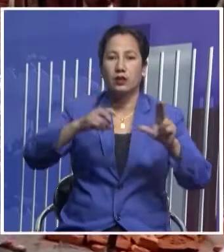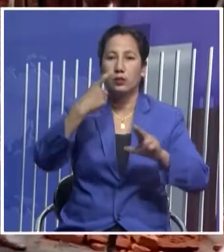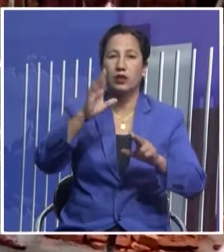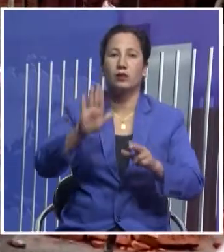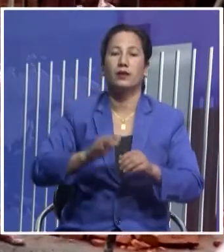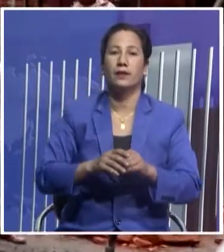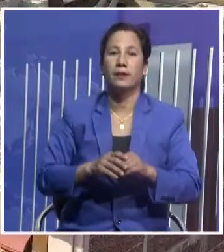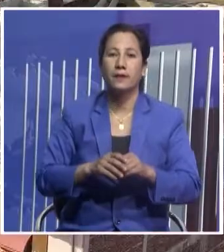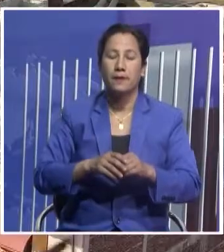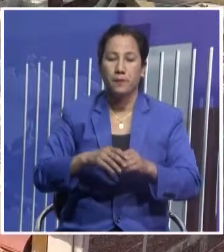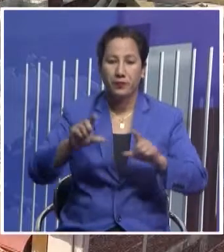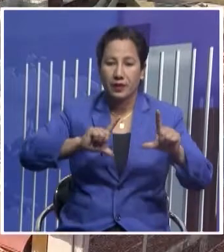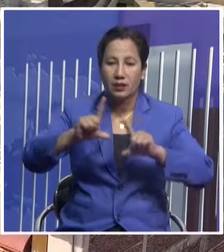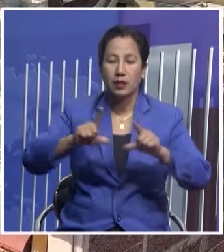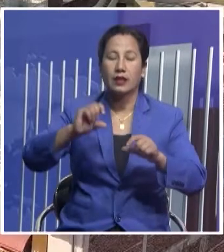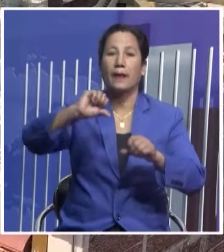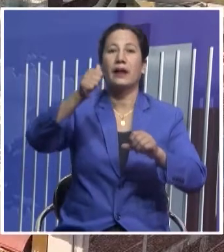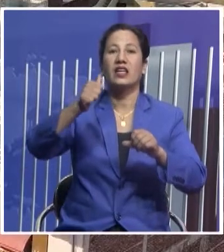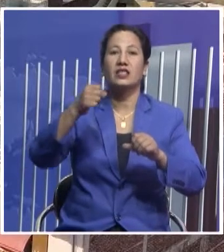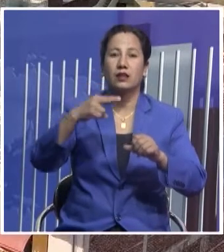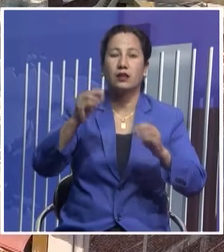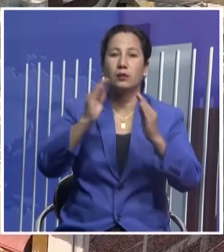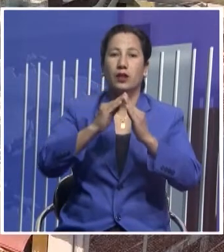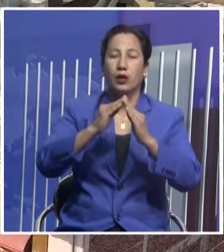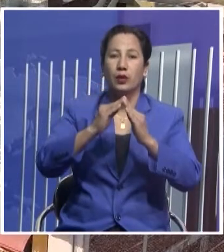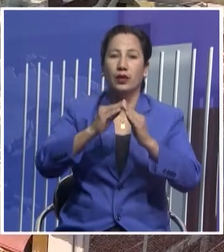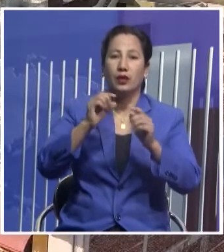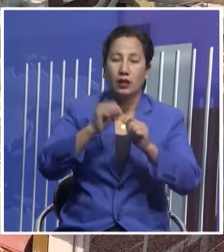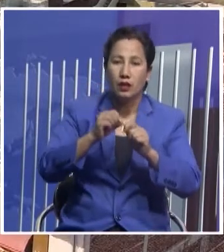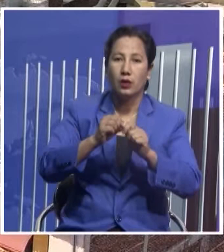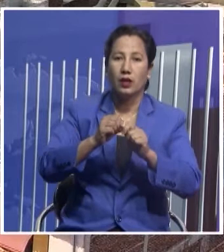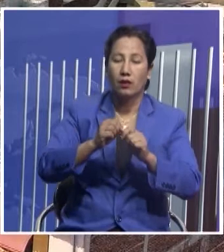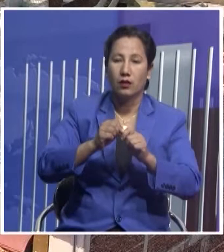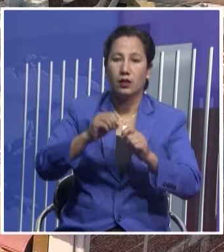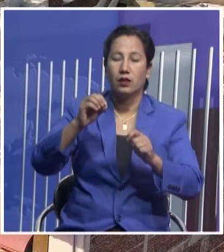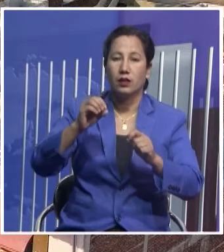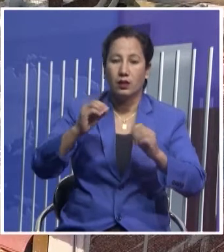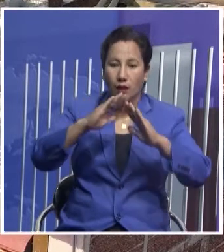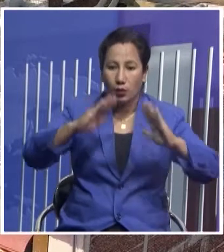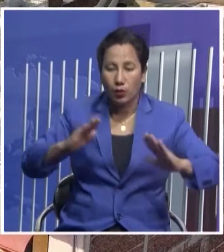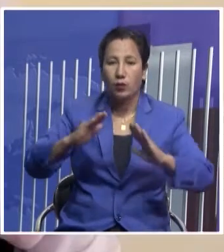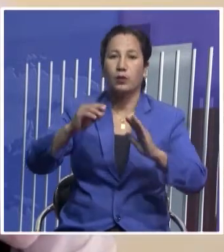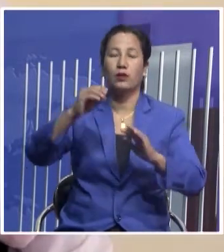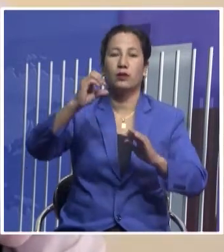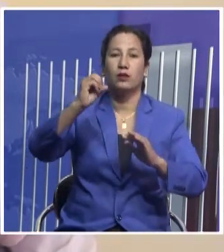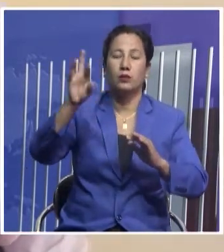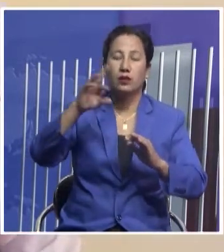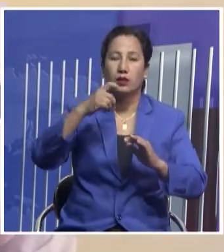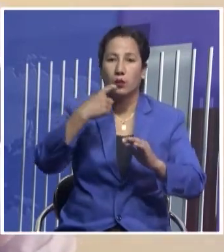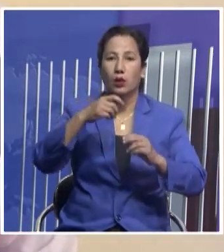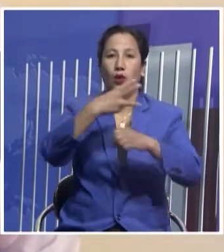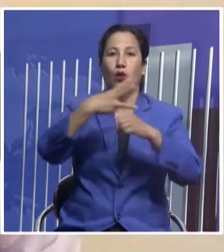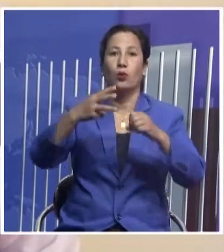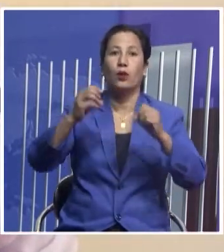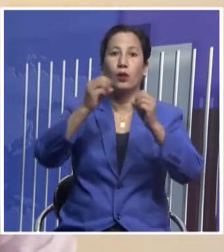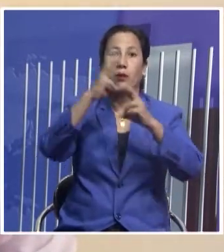बताउनुहुन्छ। नक्सा पास नगरी बनाइने भवन भने भूकम्प प्रतिरोधी नहुने गरेको उपमहानगरको भनाइ छ। विगत चाहिँ